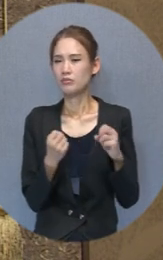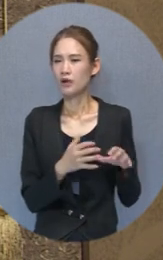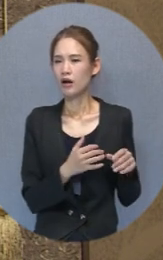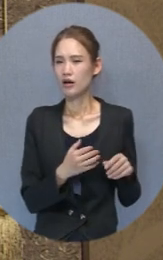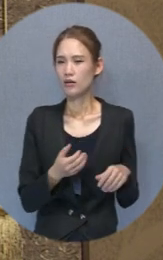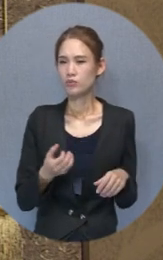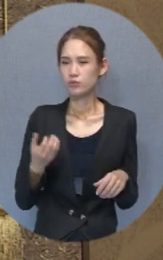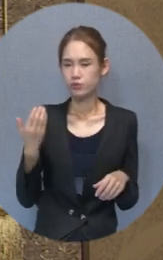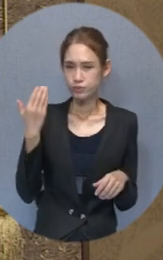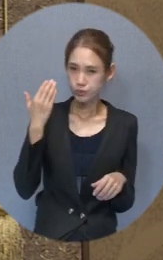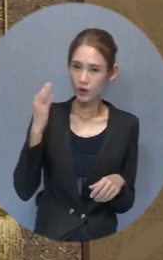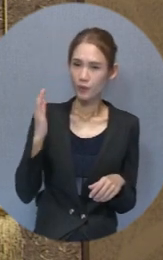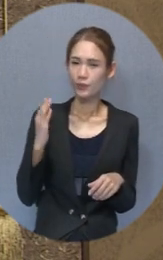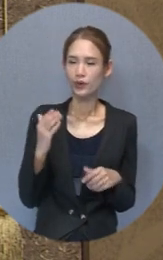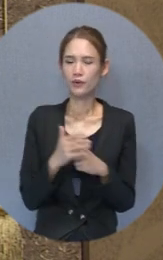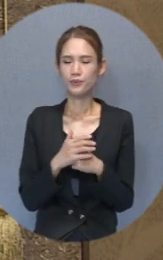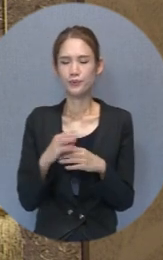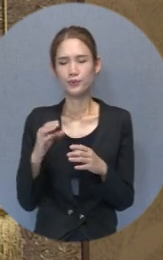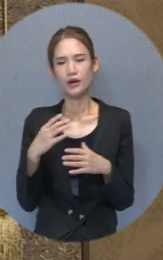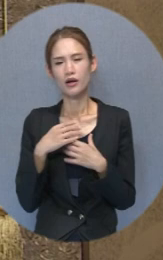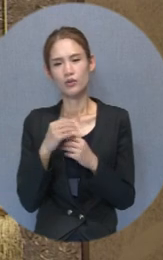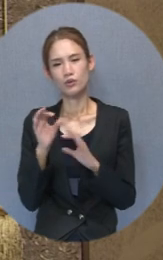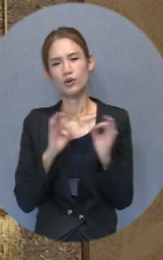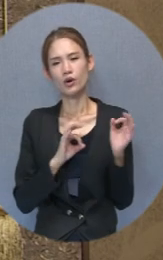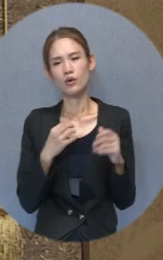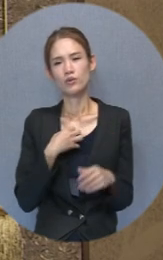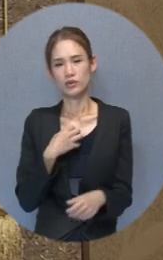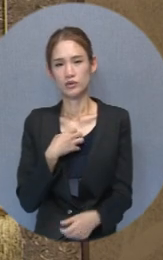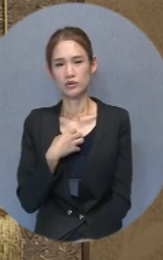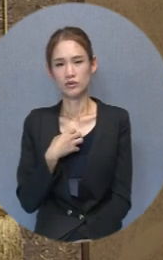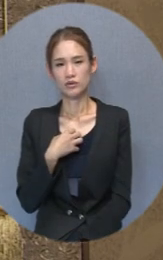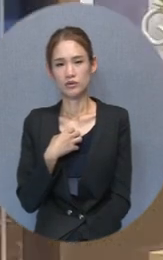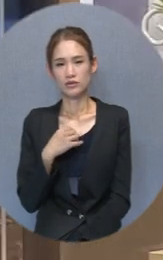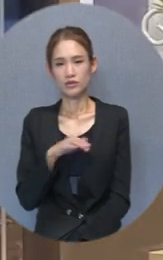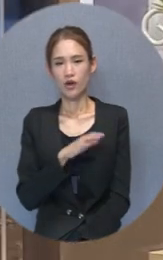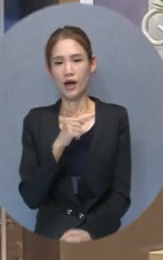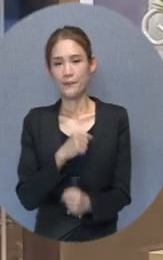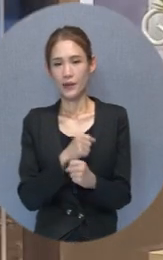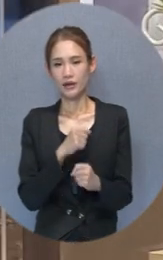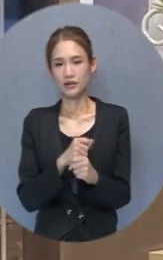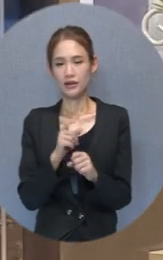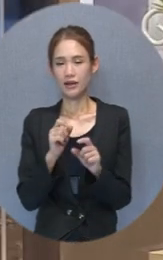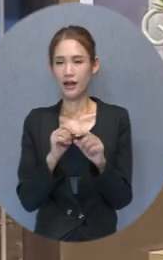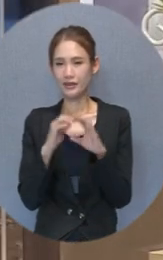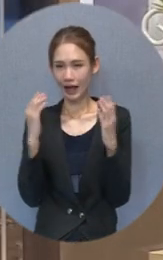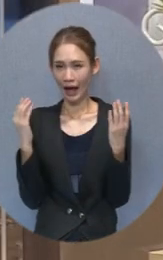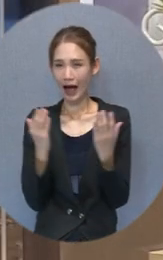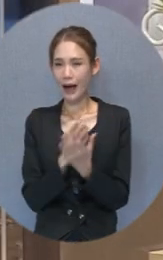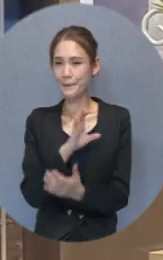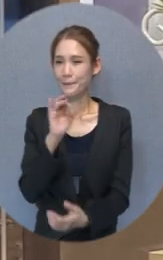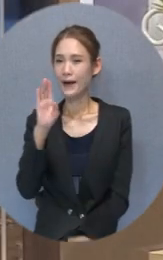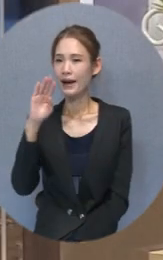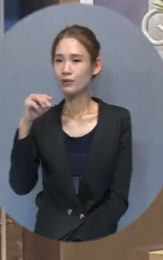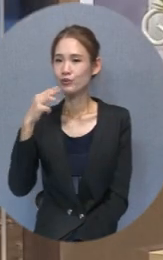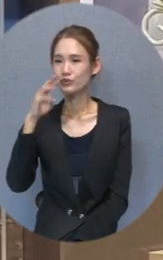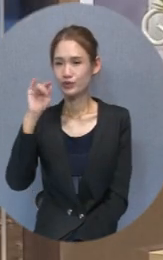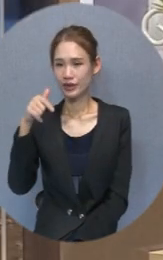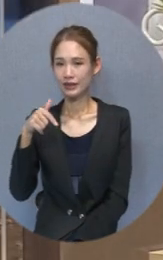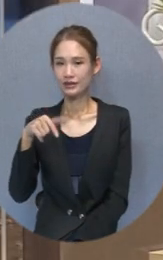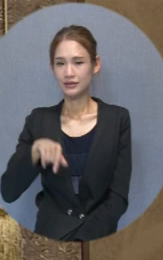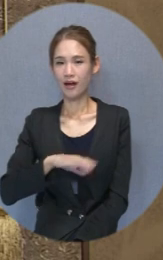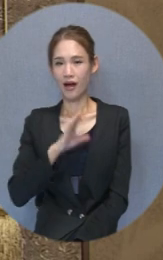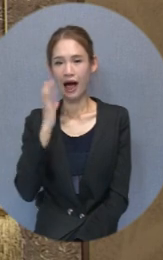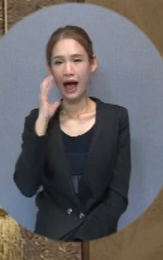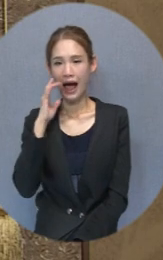때문에 위험하겠네요. 네, 그래서 이제 저희가 만드는 것들은 다 패브릭으로 되어 있어요. 아. 네, 그래서 아이가 스스로 가지고 놀